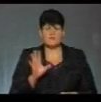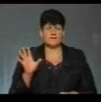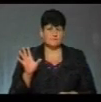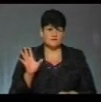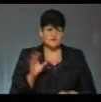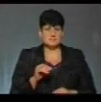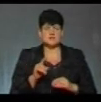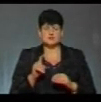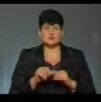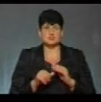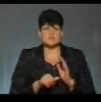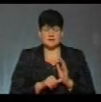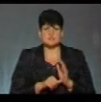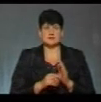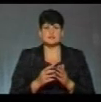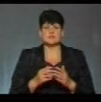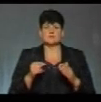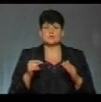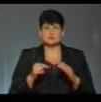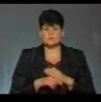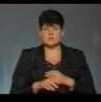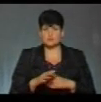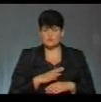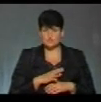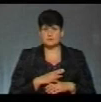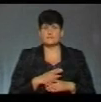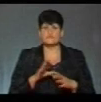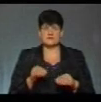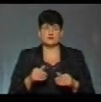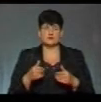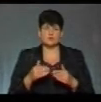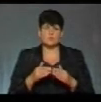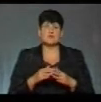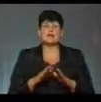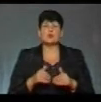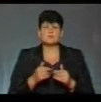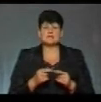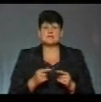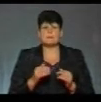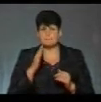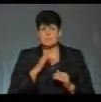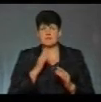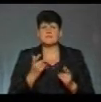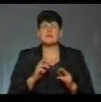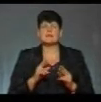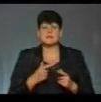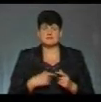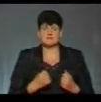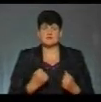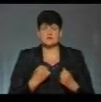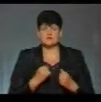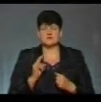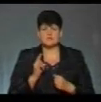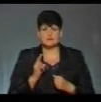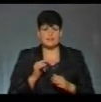зареєстровані, всі діти вдома. І на завершення, дуже коротко, рекомендації батькам, як убезпечитися все-таки від того, щоб